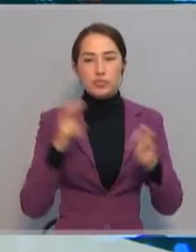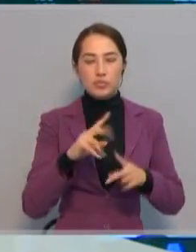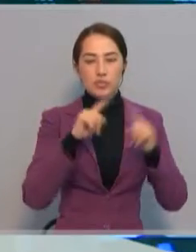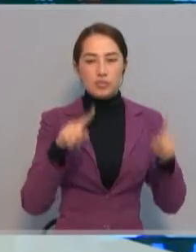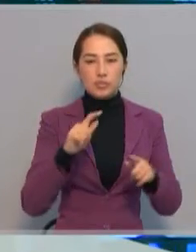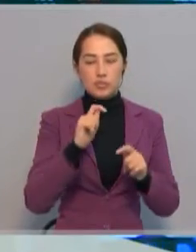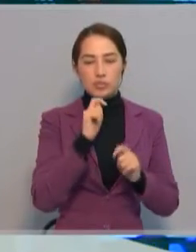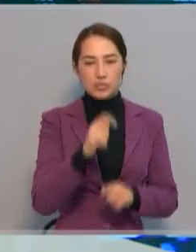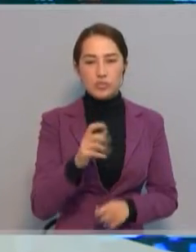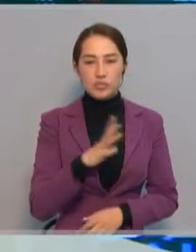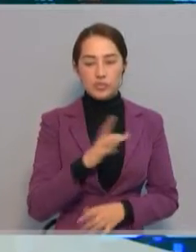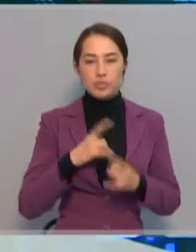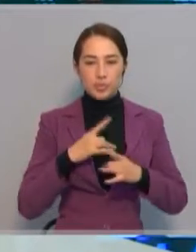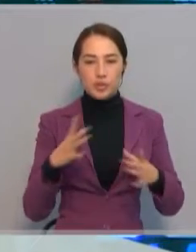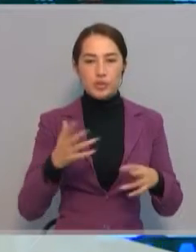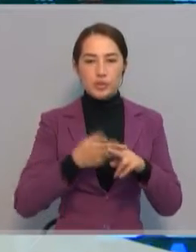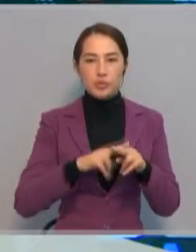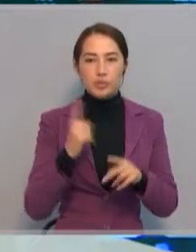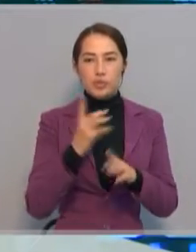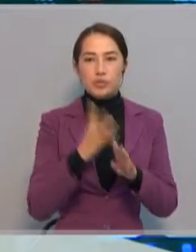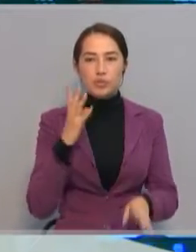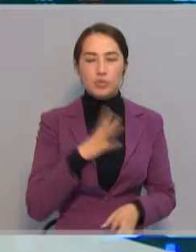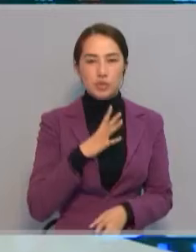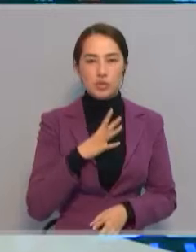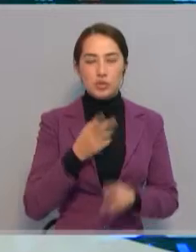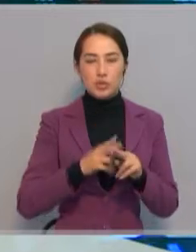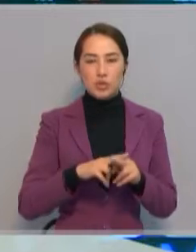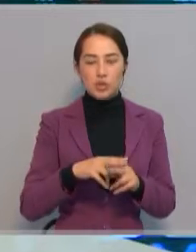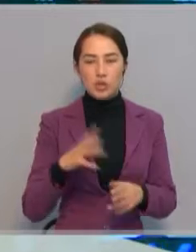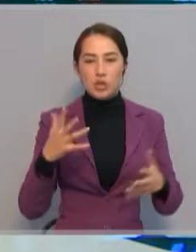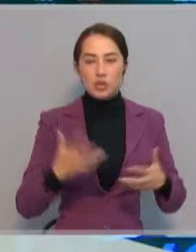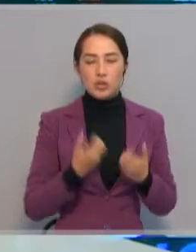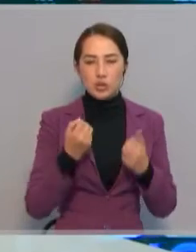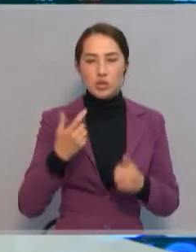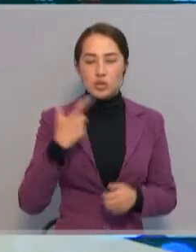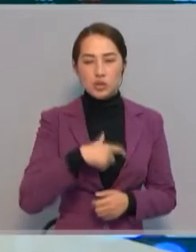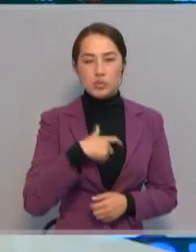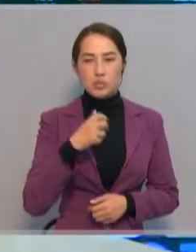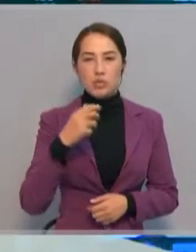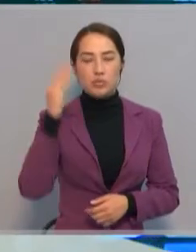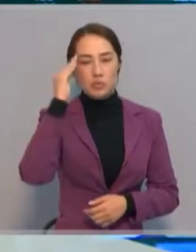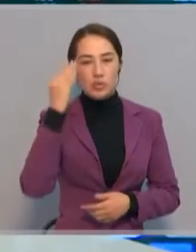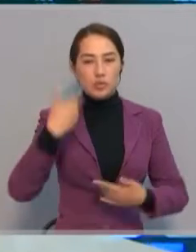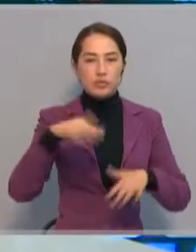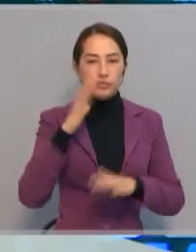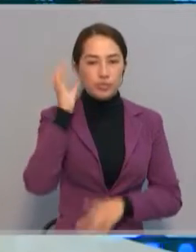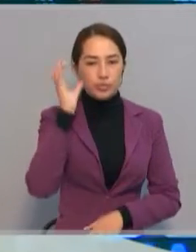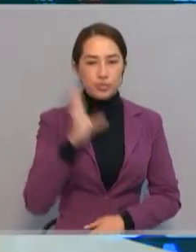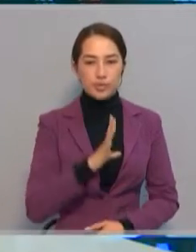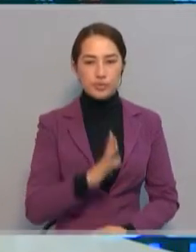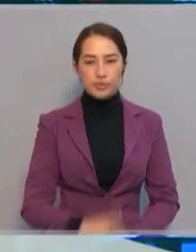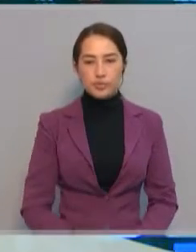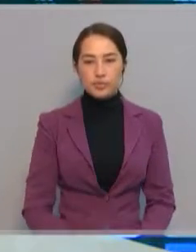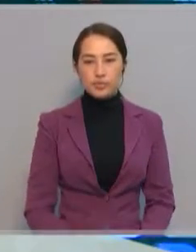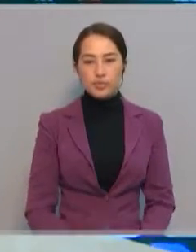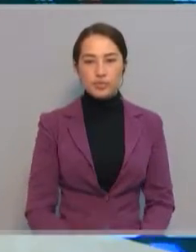білдіріп, мерекелік тарту жасады. Өз кезегінде от пен оқтың ортасынан аман оралған жандар ақыл-кеңестерін айтып, ақ баталарын берді.